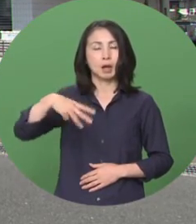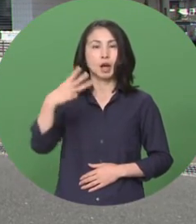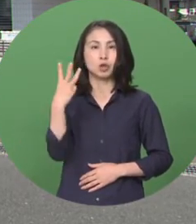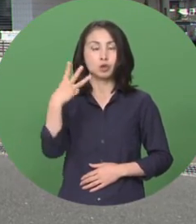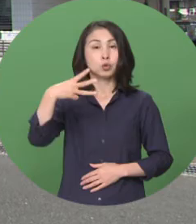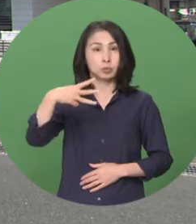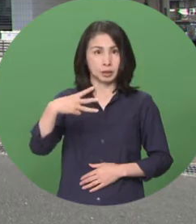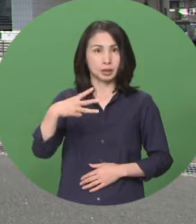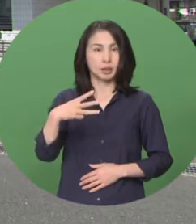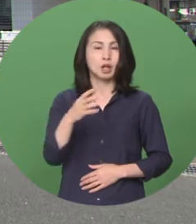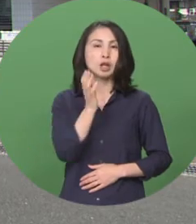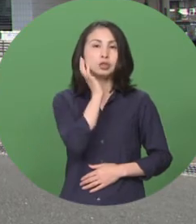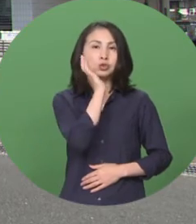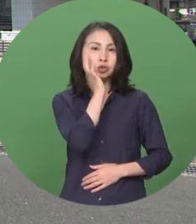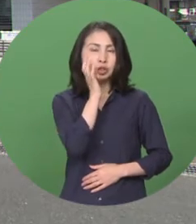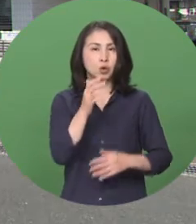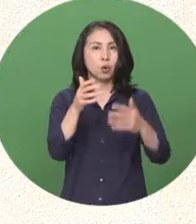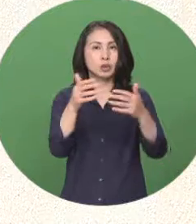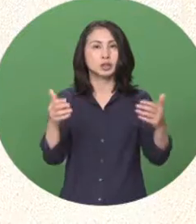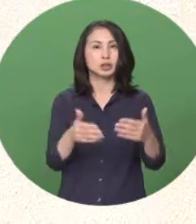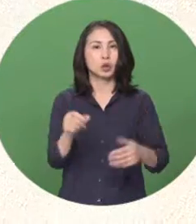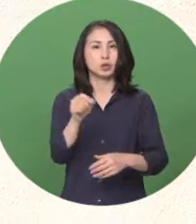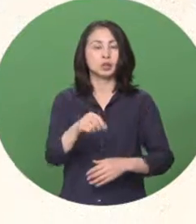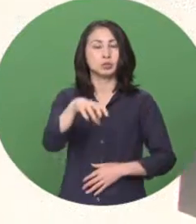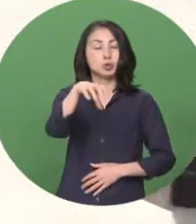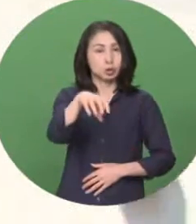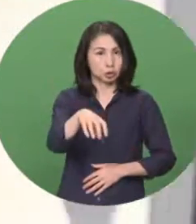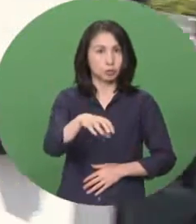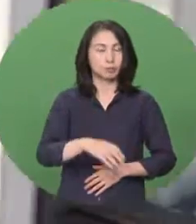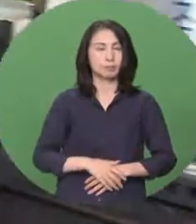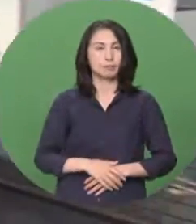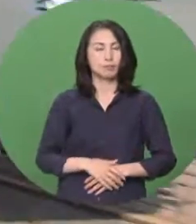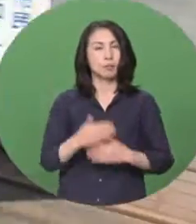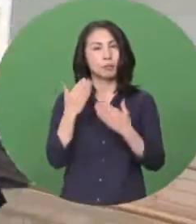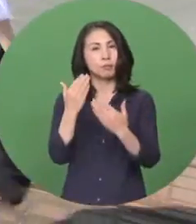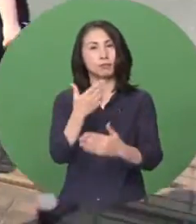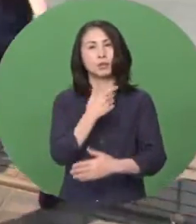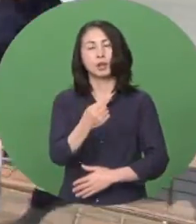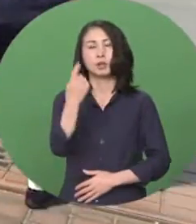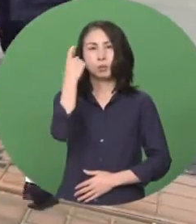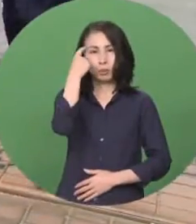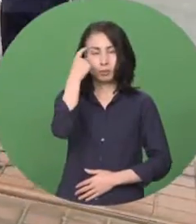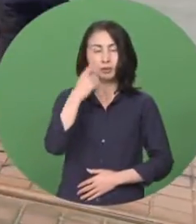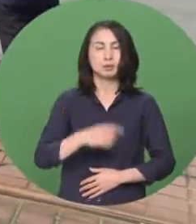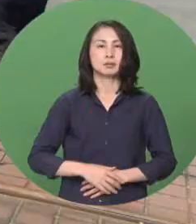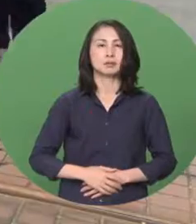道事業事務所にやってまいりました。では早速お話を伺ってきます。